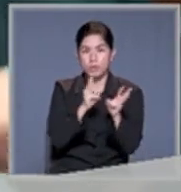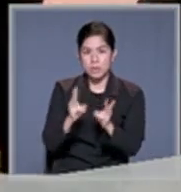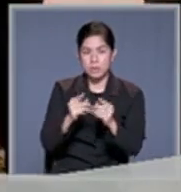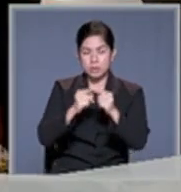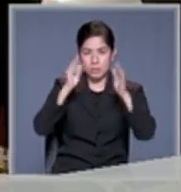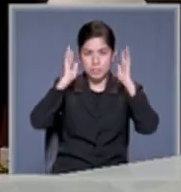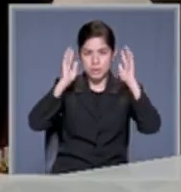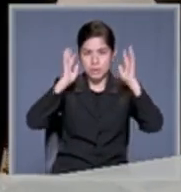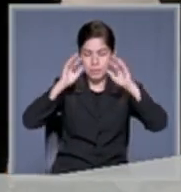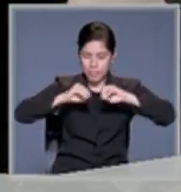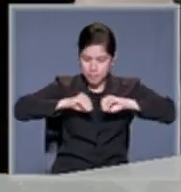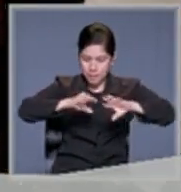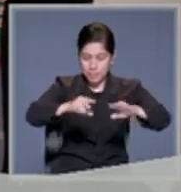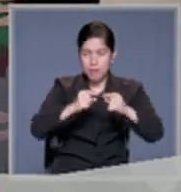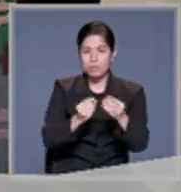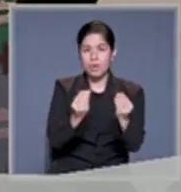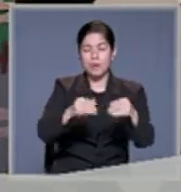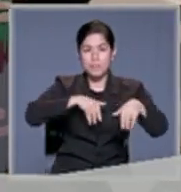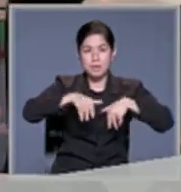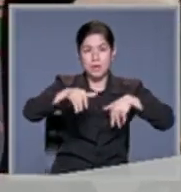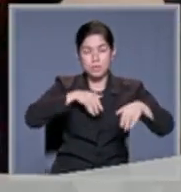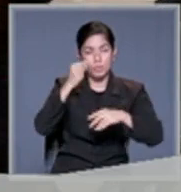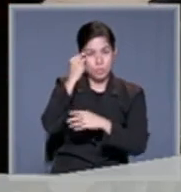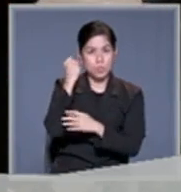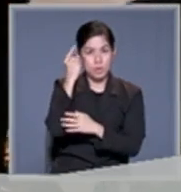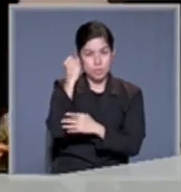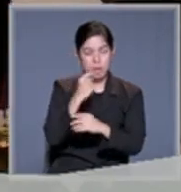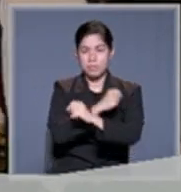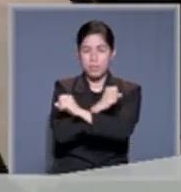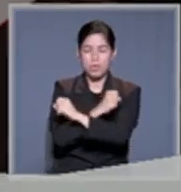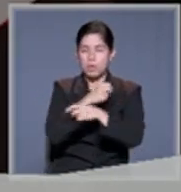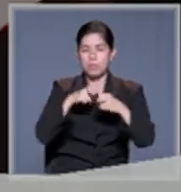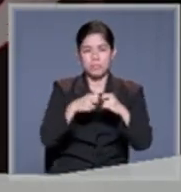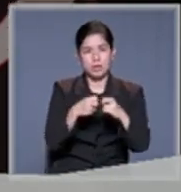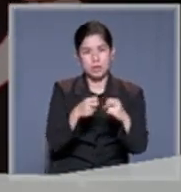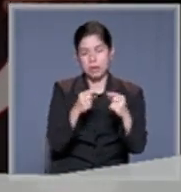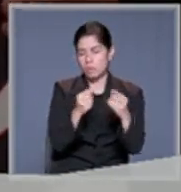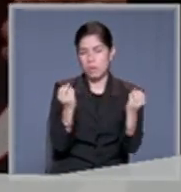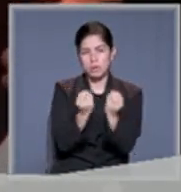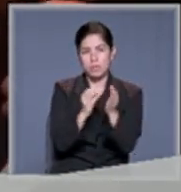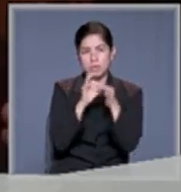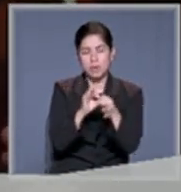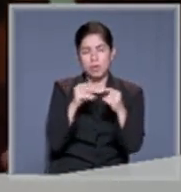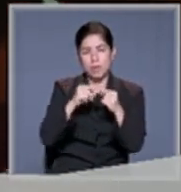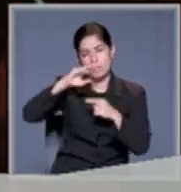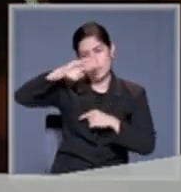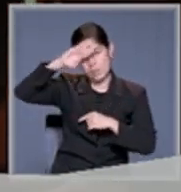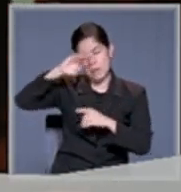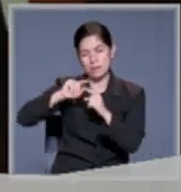าถึงประชาชนจะนำไปสู่การปฏิบัติในระยะยาวเพื่อป้องกันลดจำนวนและลดความเสี่ยงในการก่อโรคจากยุ